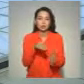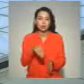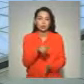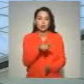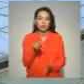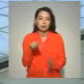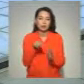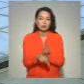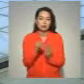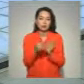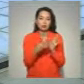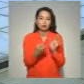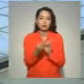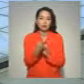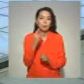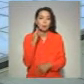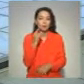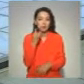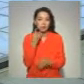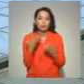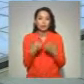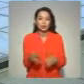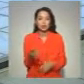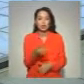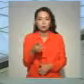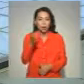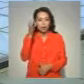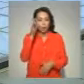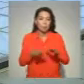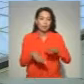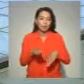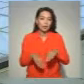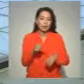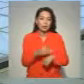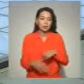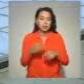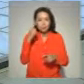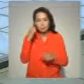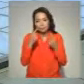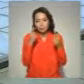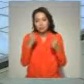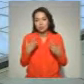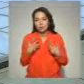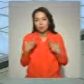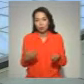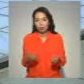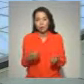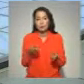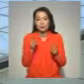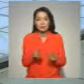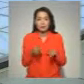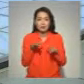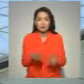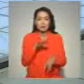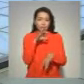них 1912 павлодарцы. Посчитали в Республиканском научно-практическом центре психического здоровья. Правда, на деле цифры